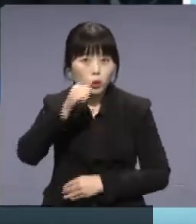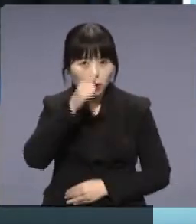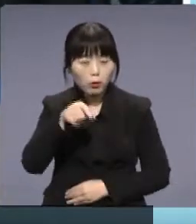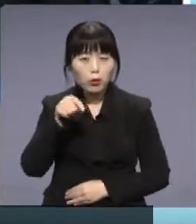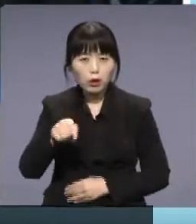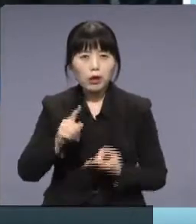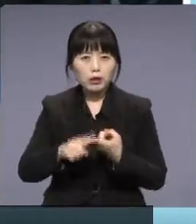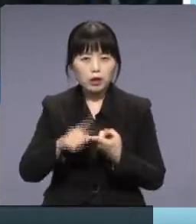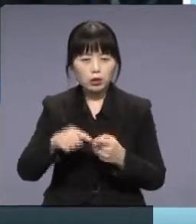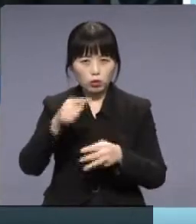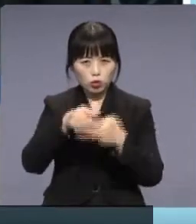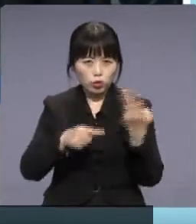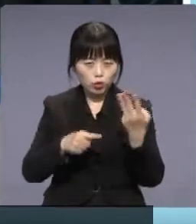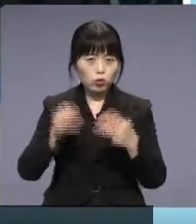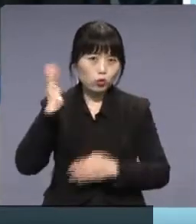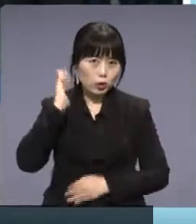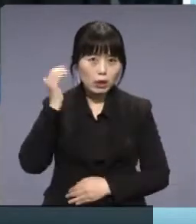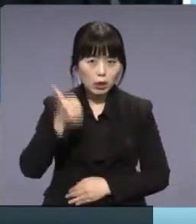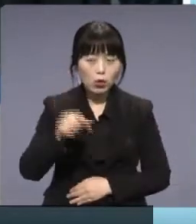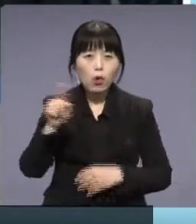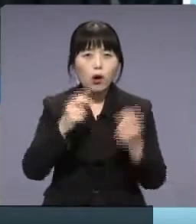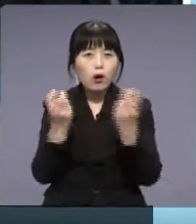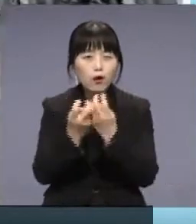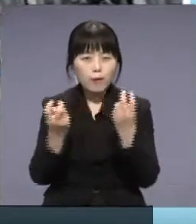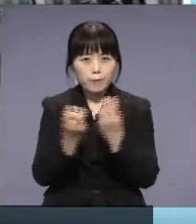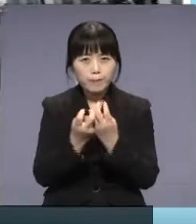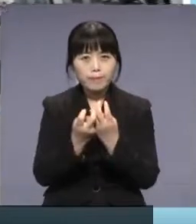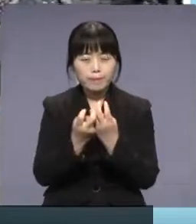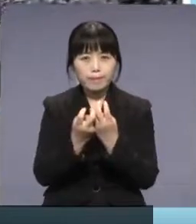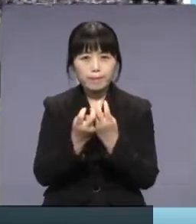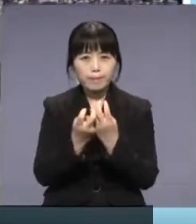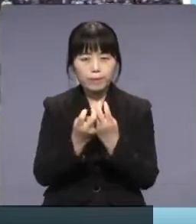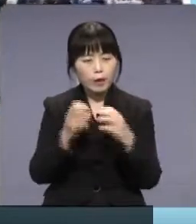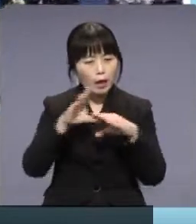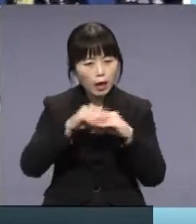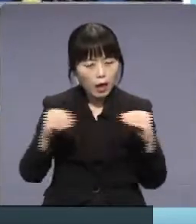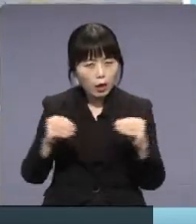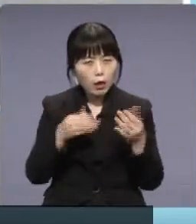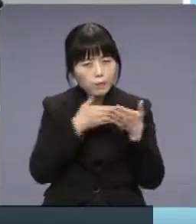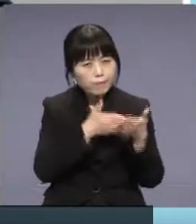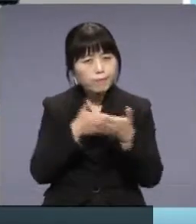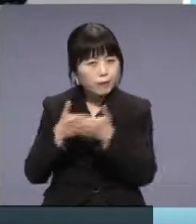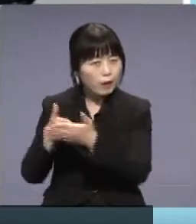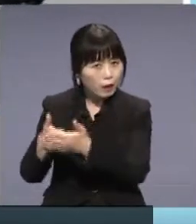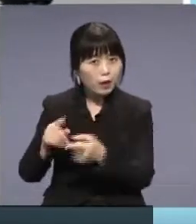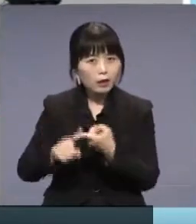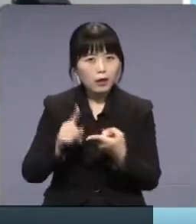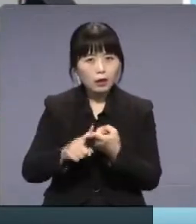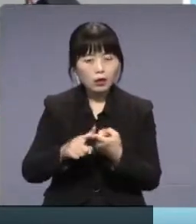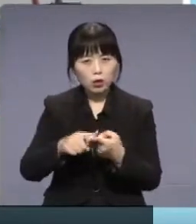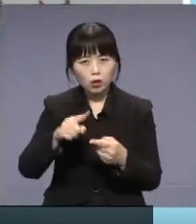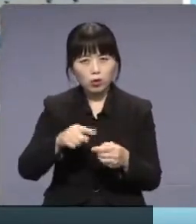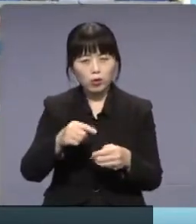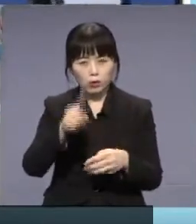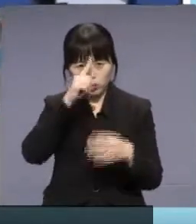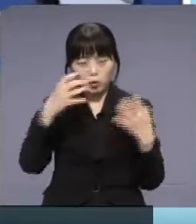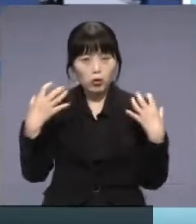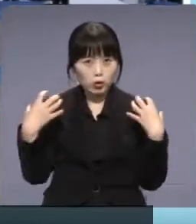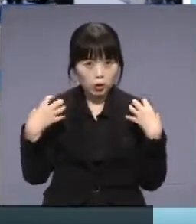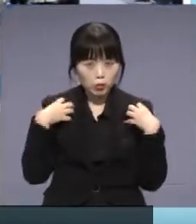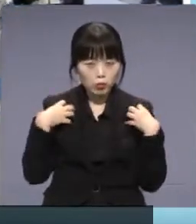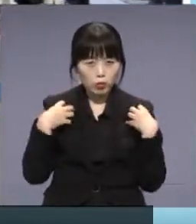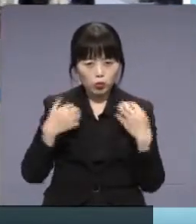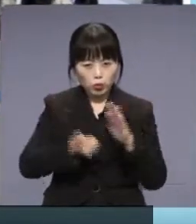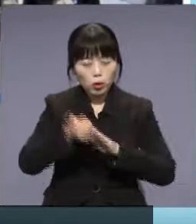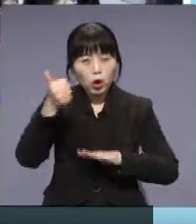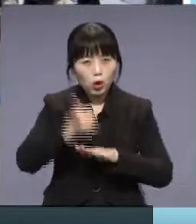것들을 윤석열 대통령이 어떻게 이거를 이제 해결해 나갈지가 윤석열 정부의 성공